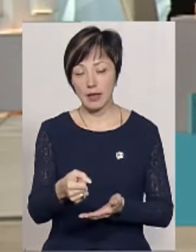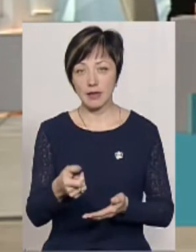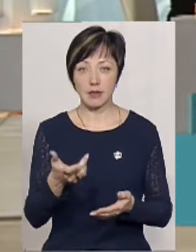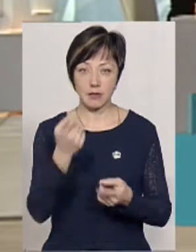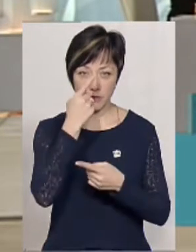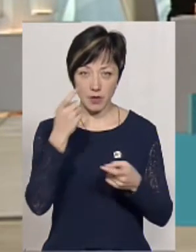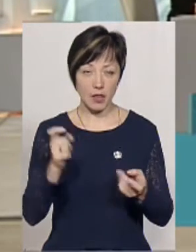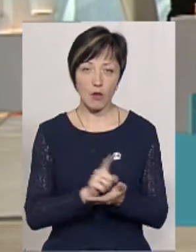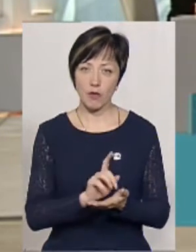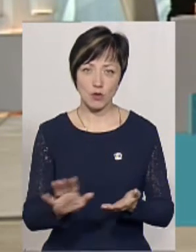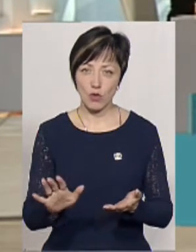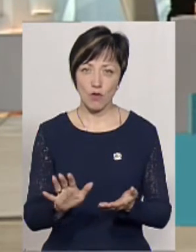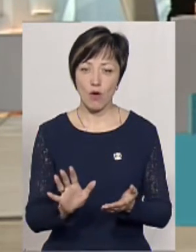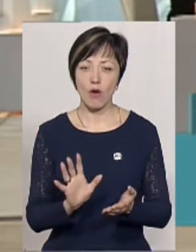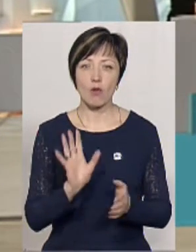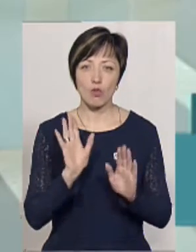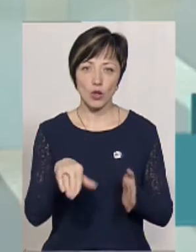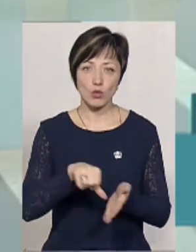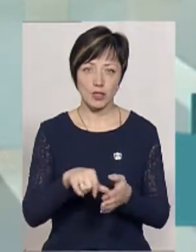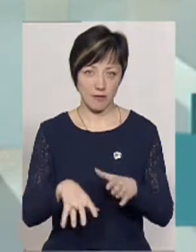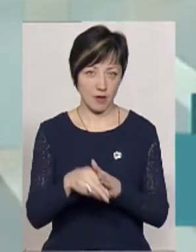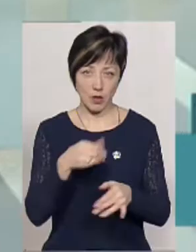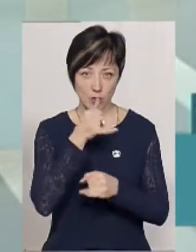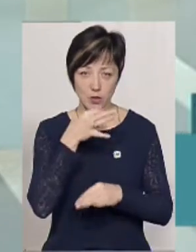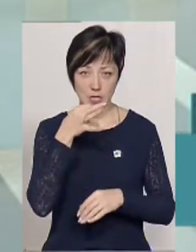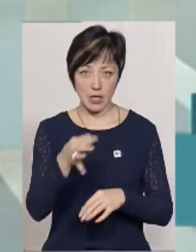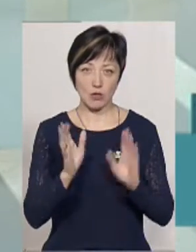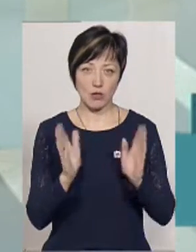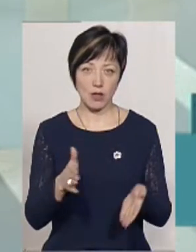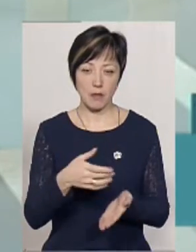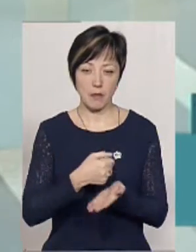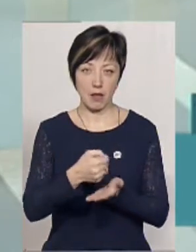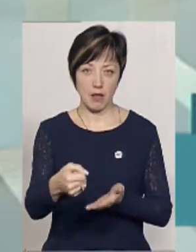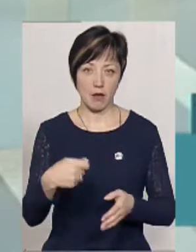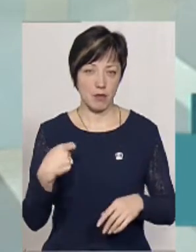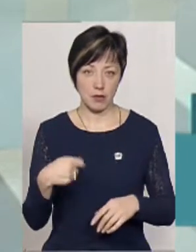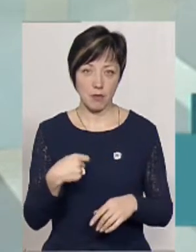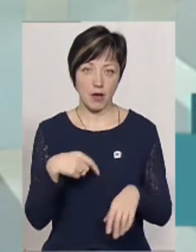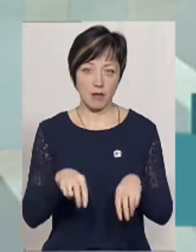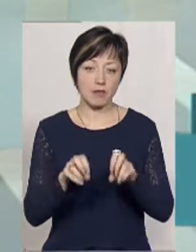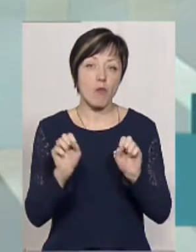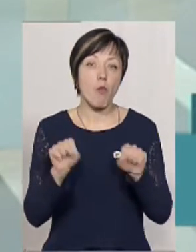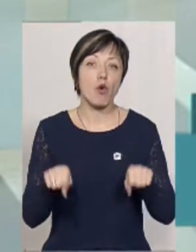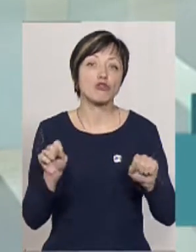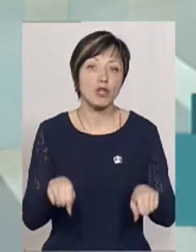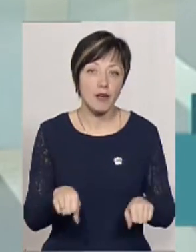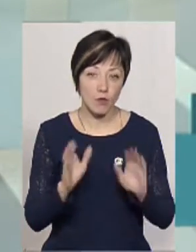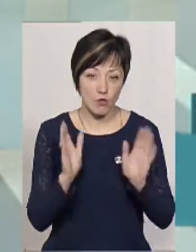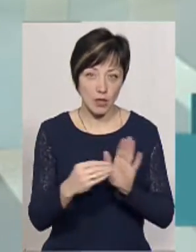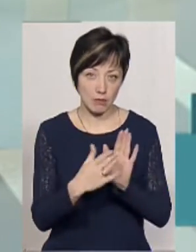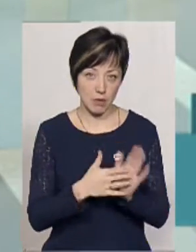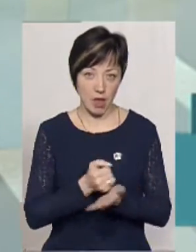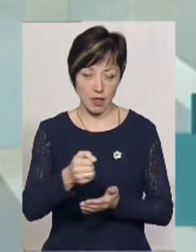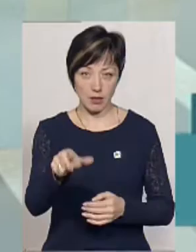якісь меседжі. Він не обов'язково піде на вибори. Ми не можемо стверджувати, що ця людина піде на вибори. Тобто ми їх кваліфікуємо як потенційного кандидата в